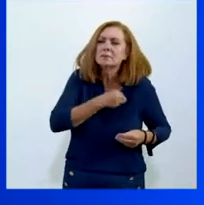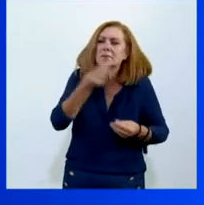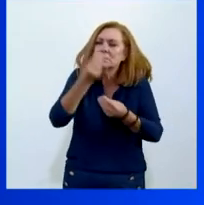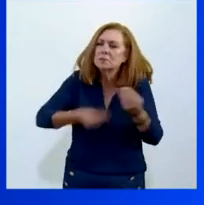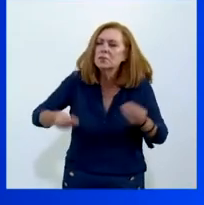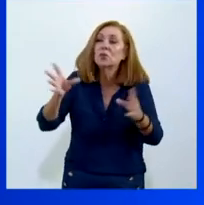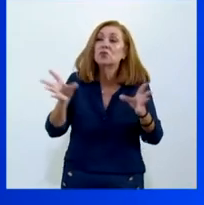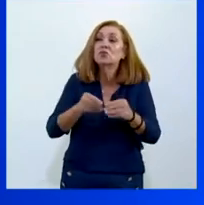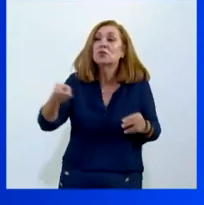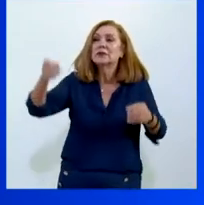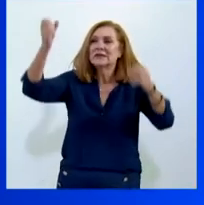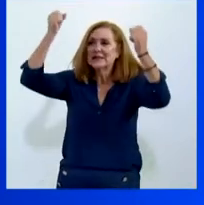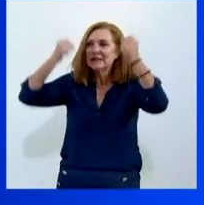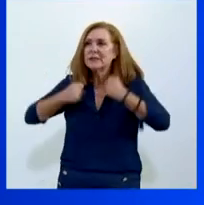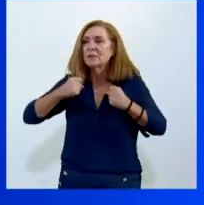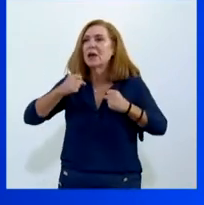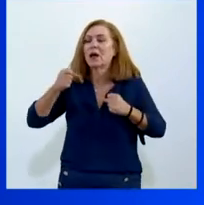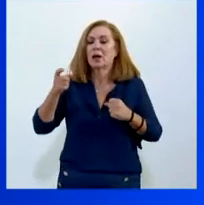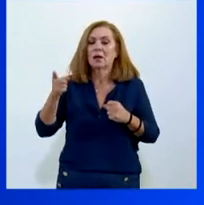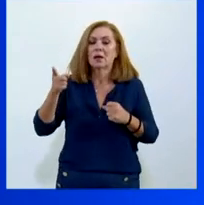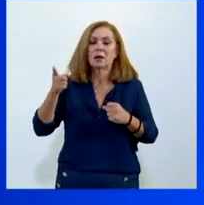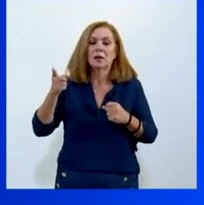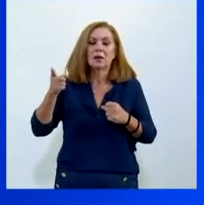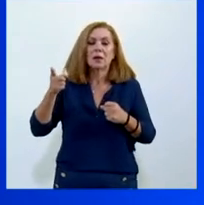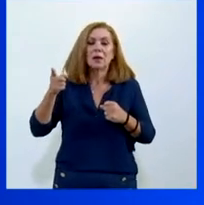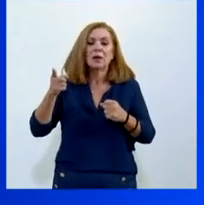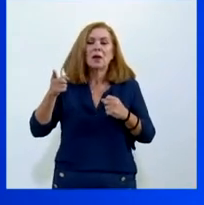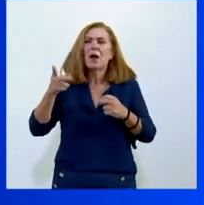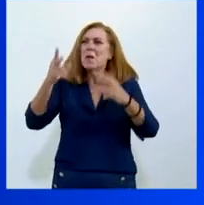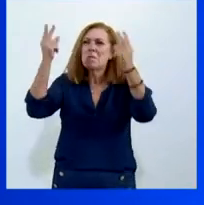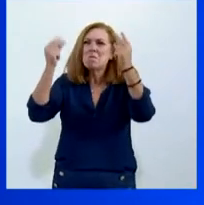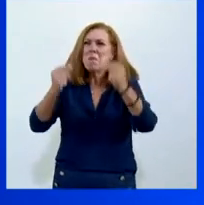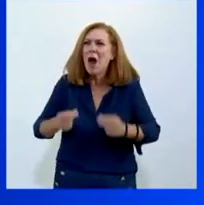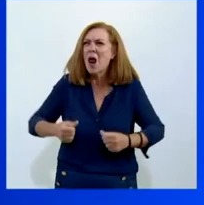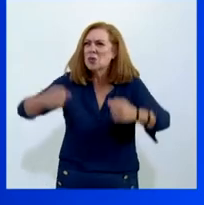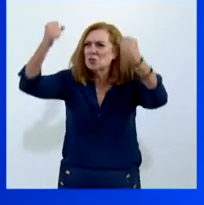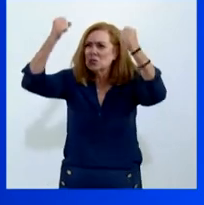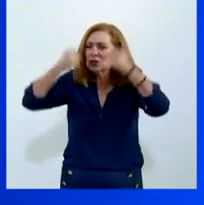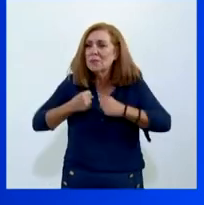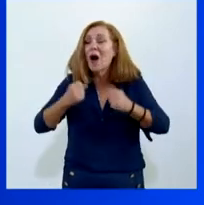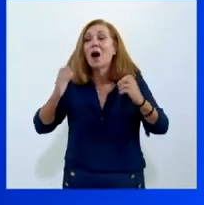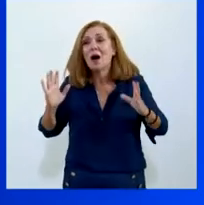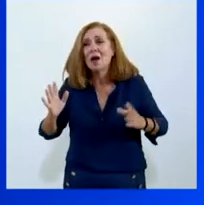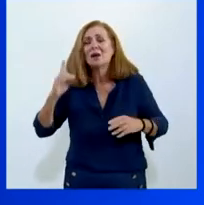έγινε στον Εύρο, για την απώλεια των περιουσιών, αλλά κυρίως